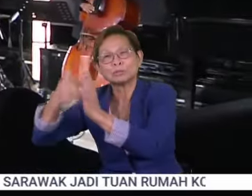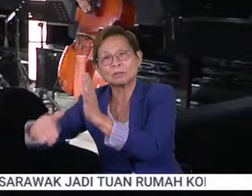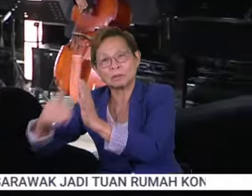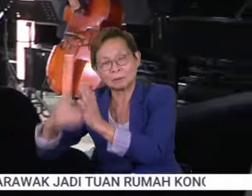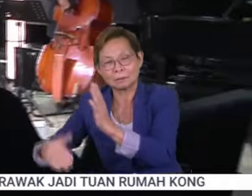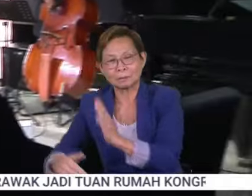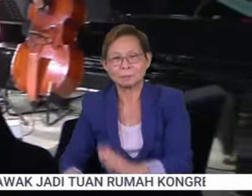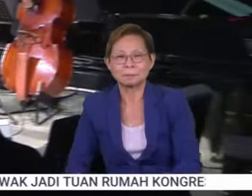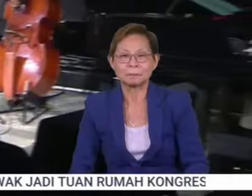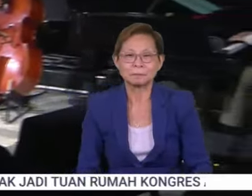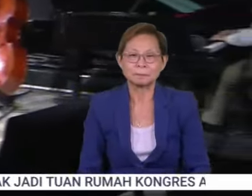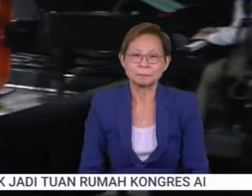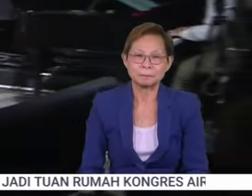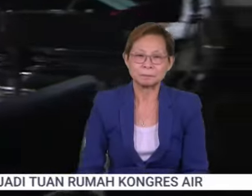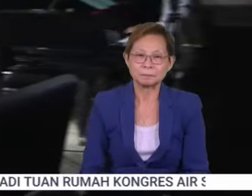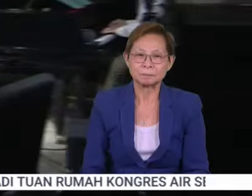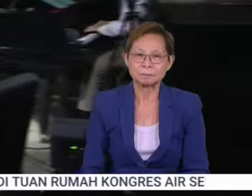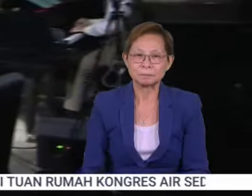saudaranya.